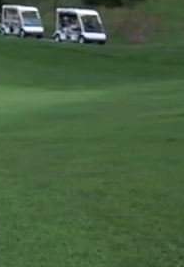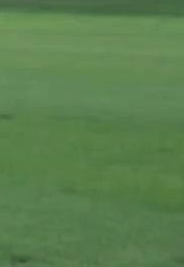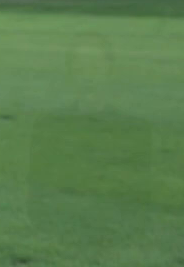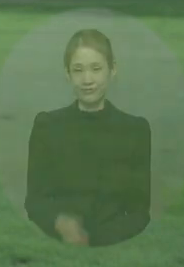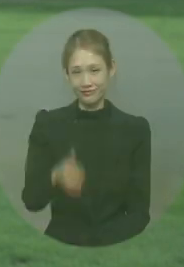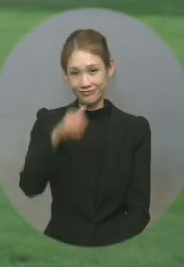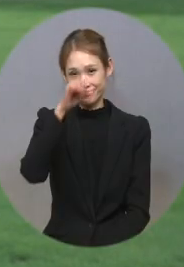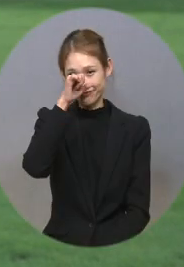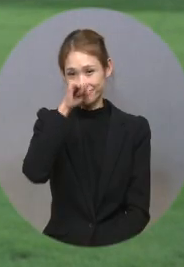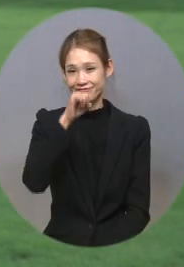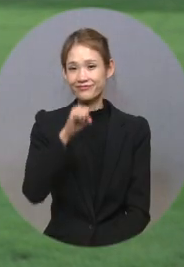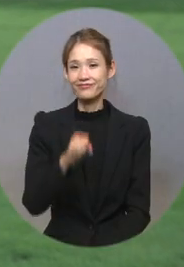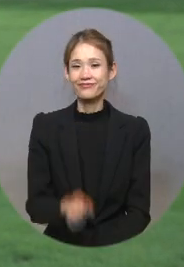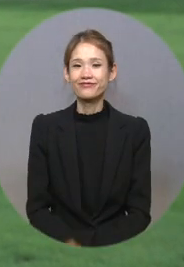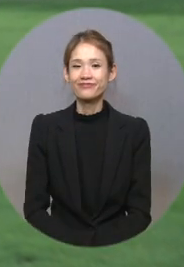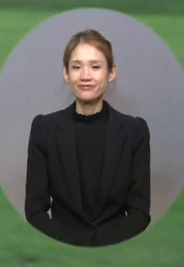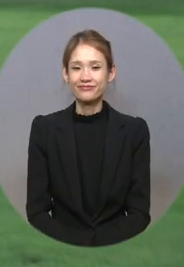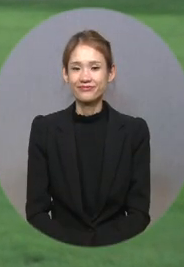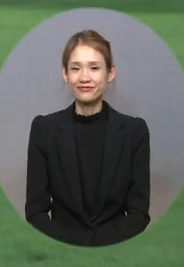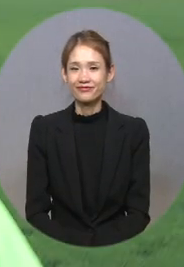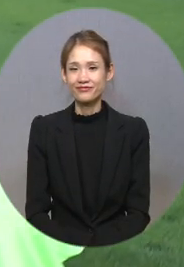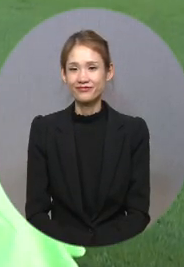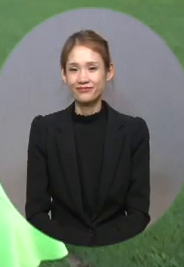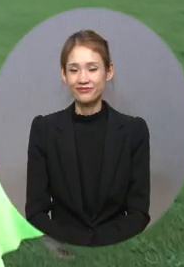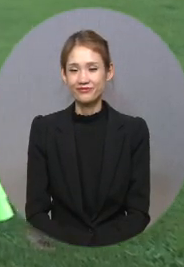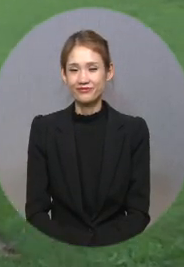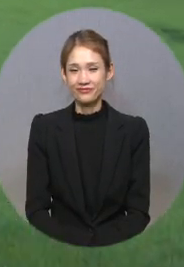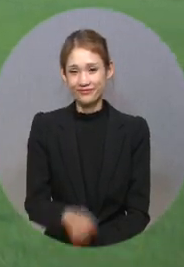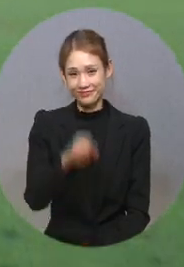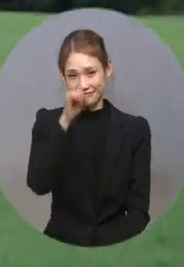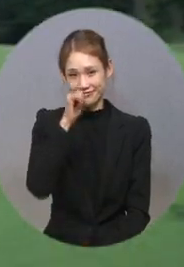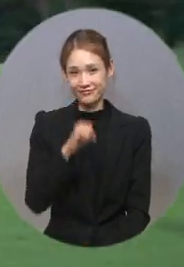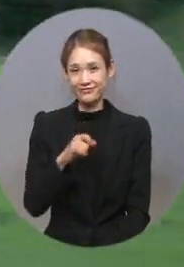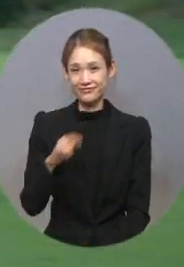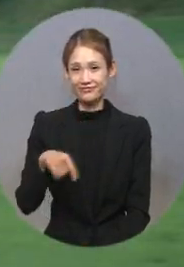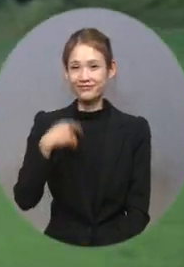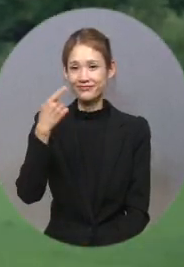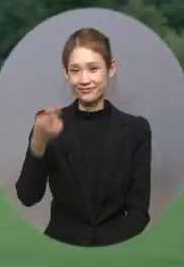굿샷! 나이스! 나이스! 넘어갔다.